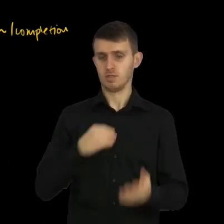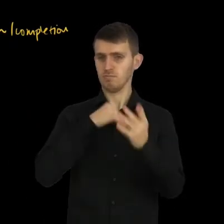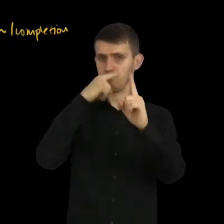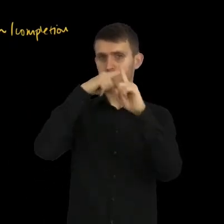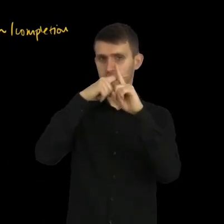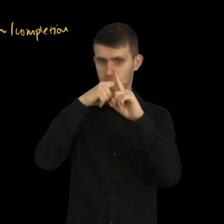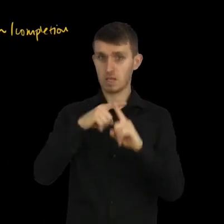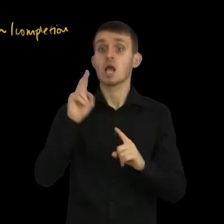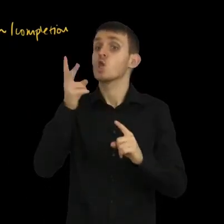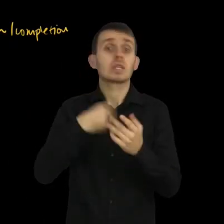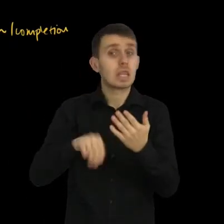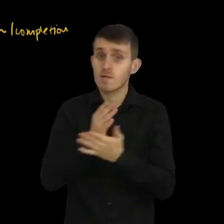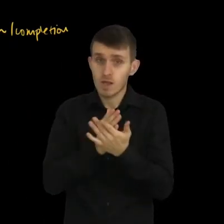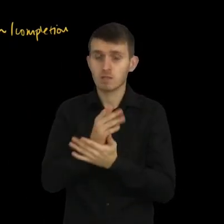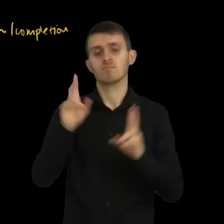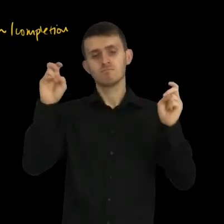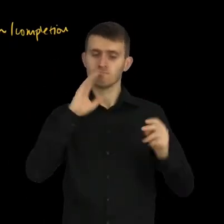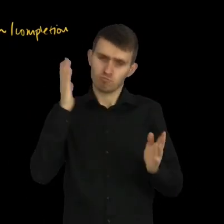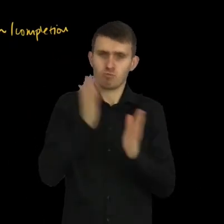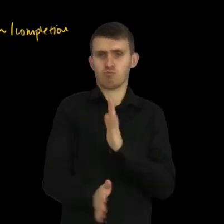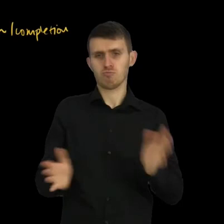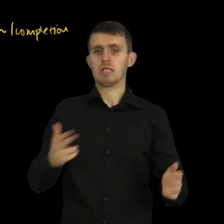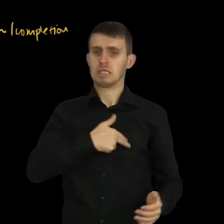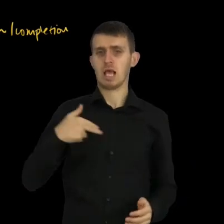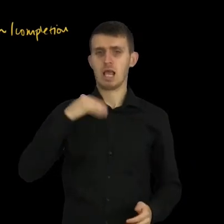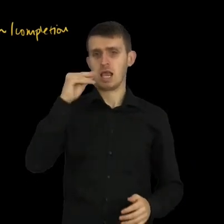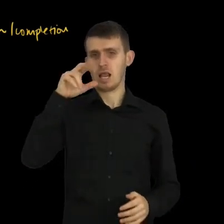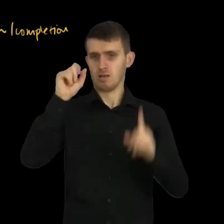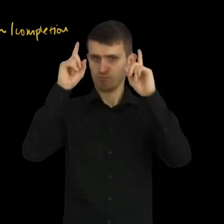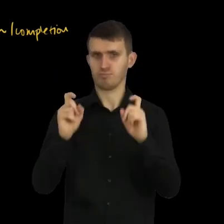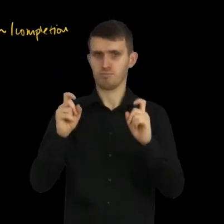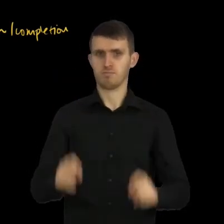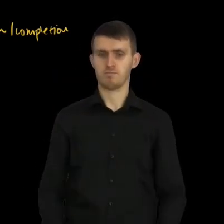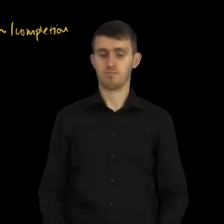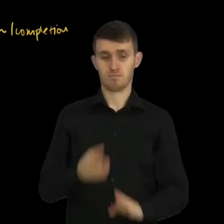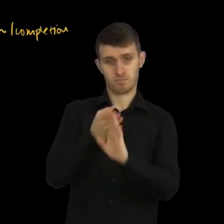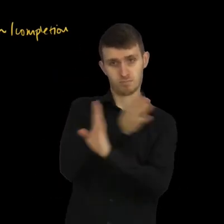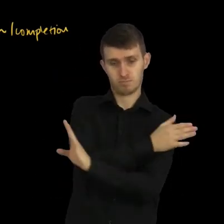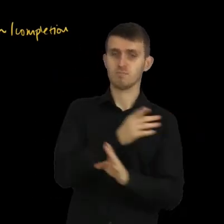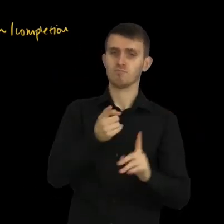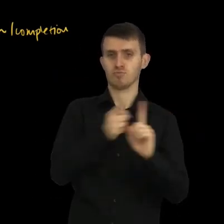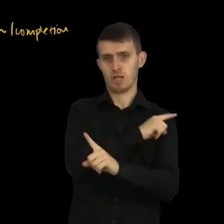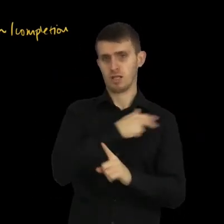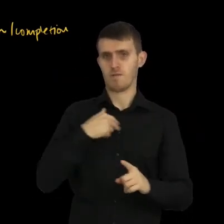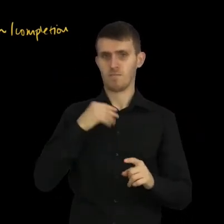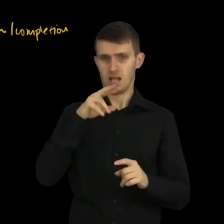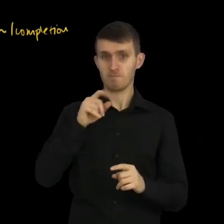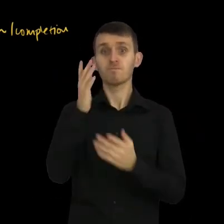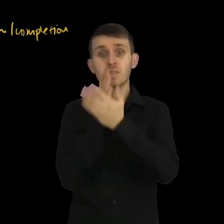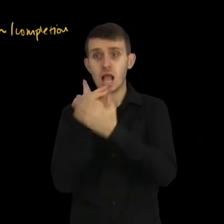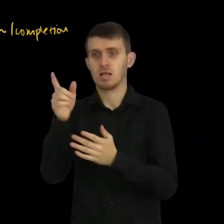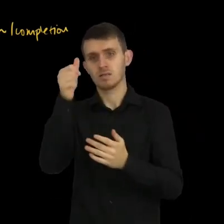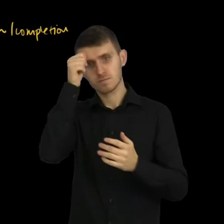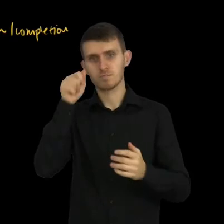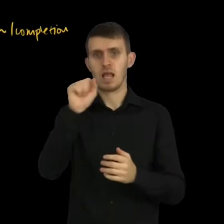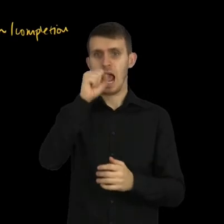będzie ten moment dlaczego krzyżem dla niewierzących to początek po prostu naszej ery to jest przed naszą